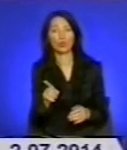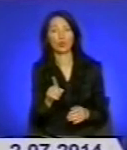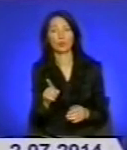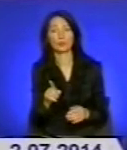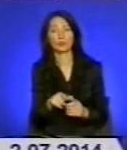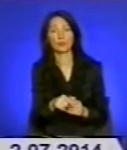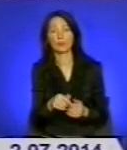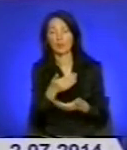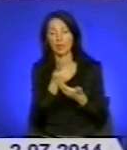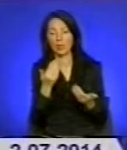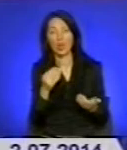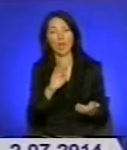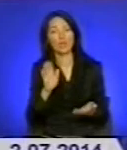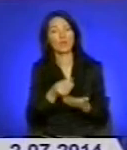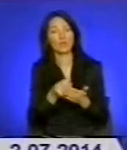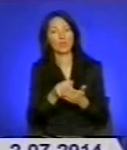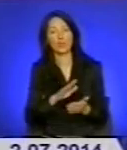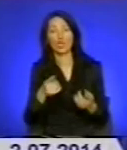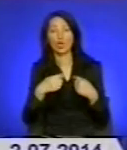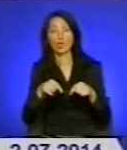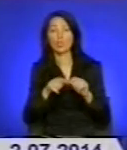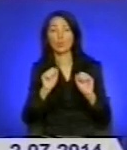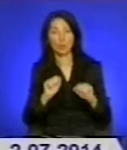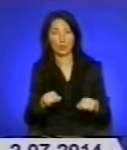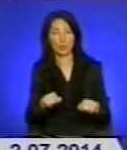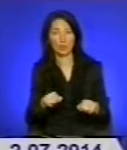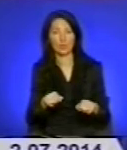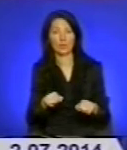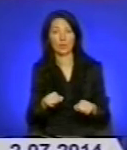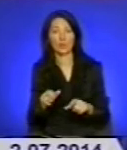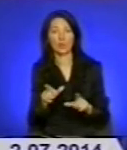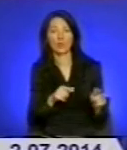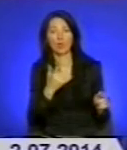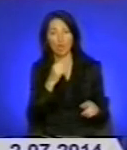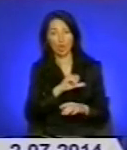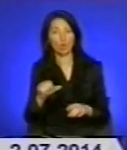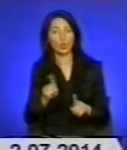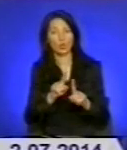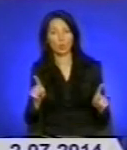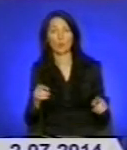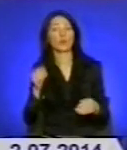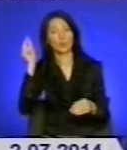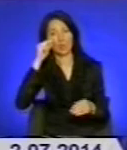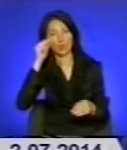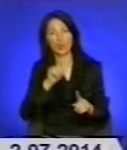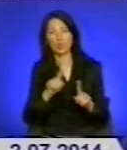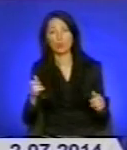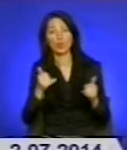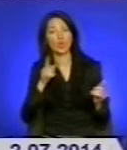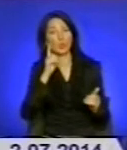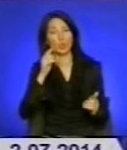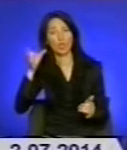немає ні фінансових організаційних можливостей за кордон особливо на стажування особливо для молодих вчених